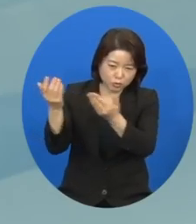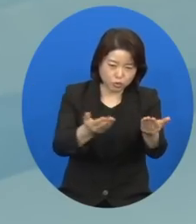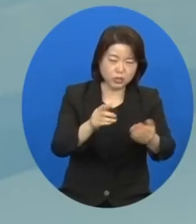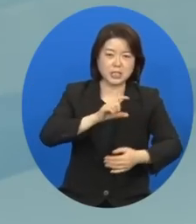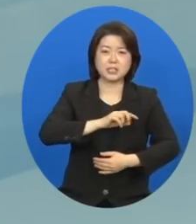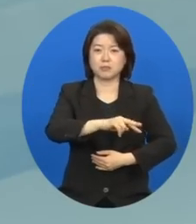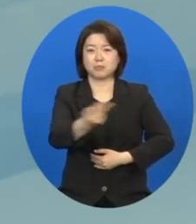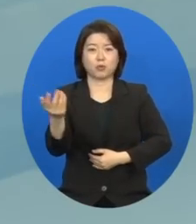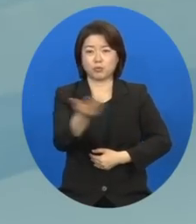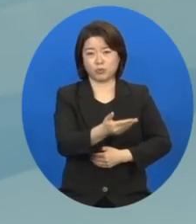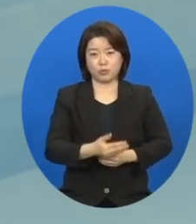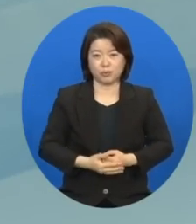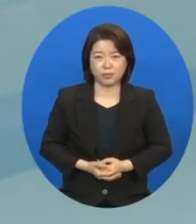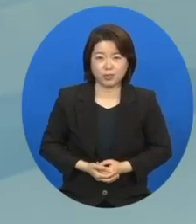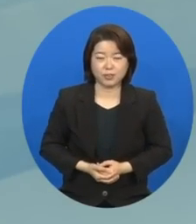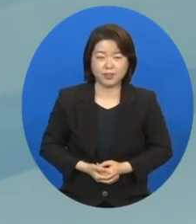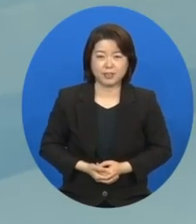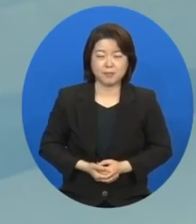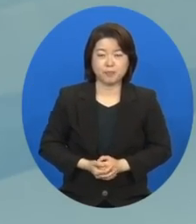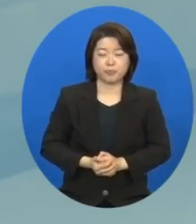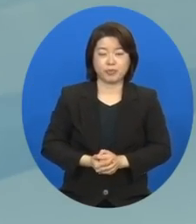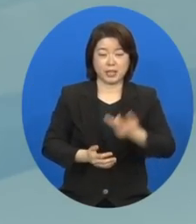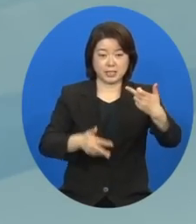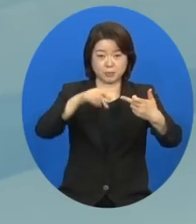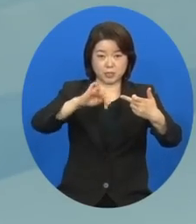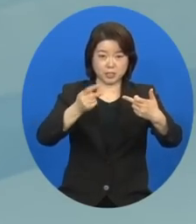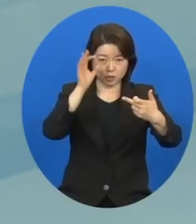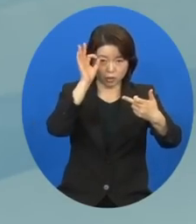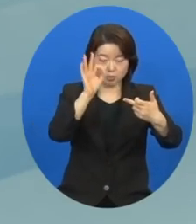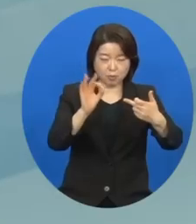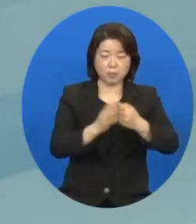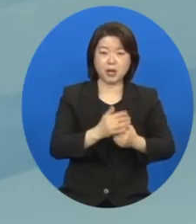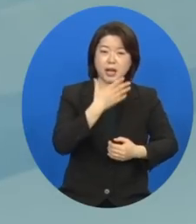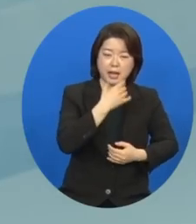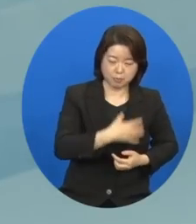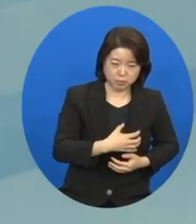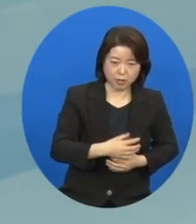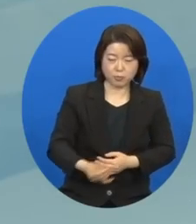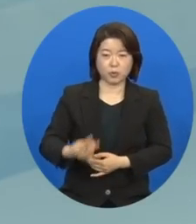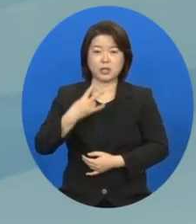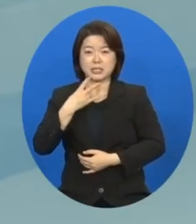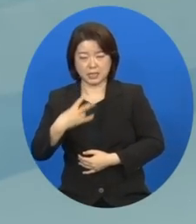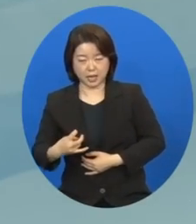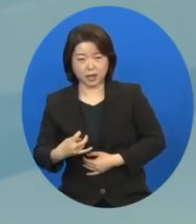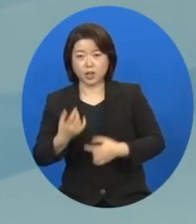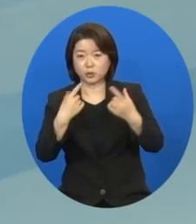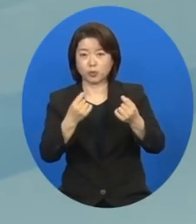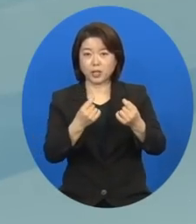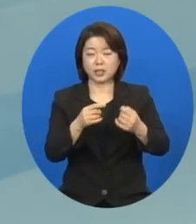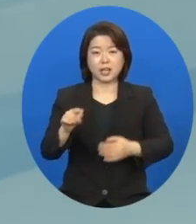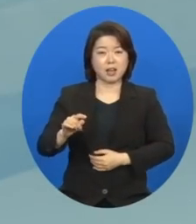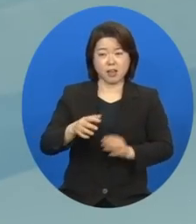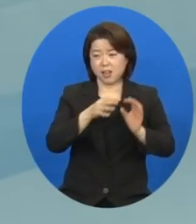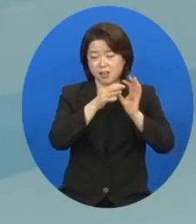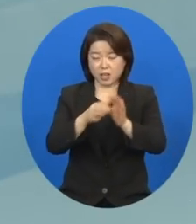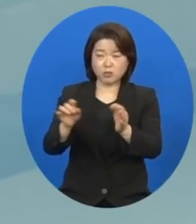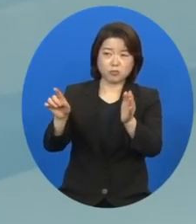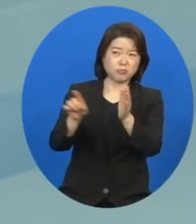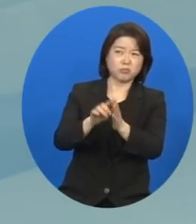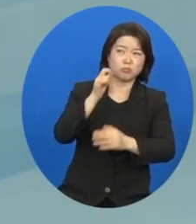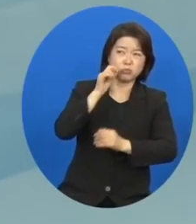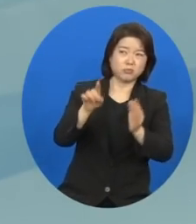바꾸시는 것입니다. 그래서 17절에 보시죠. 아브라함도 그렇고요, 뭐 사라도 그렇고요. 뒤에 보시면 계속 못 믿는